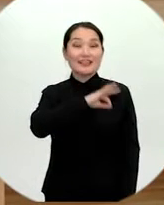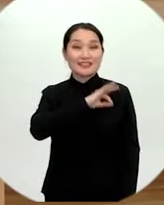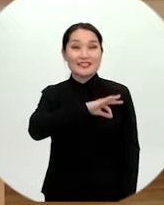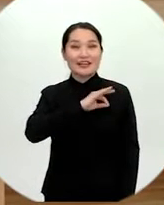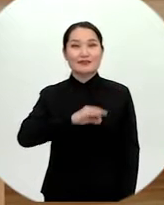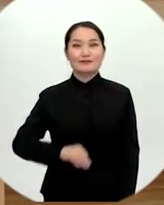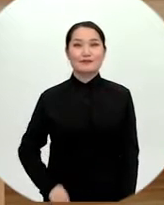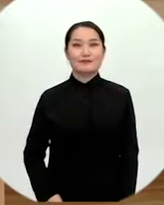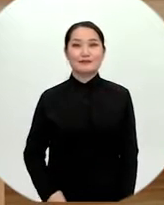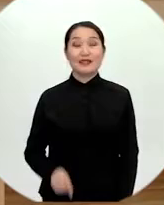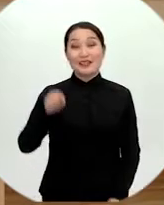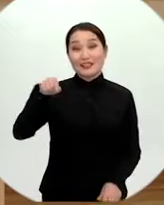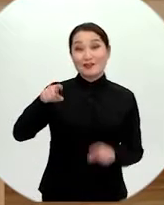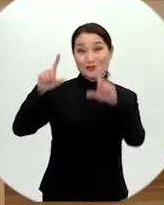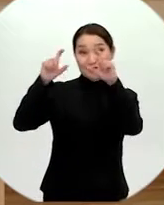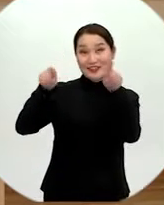бүгдээрээ ашиглаад